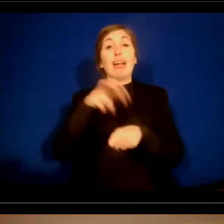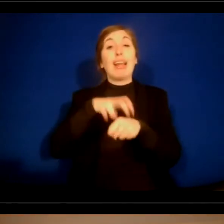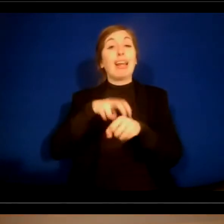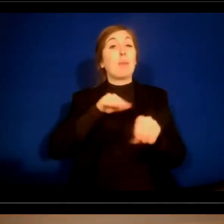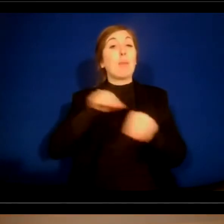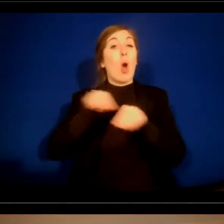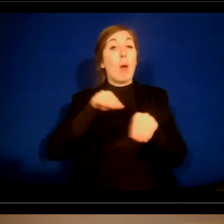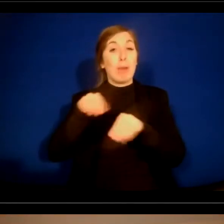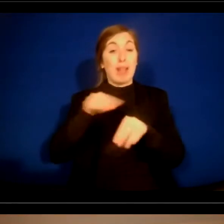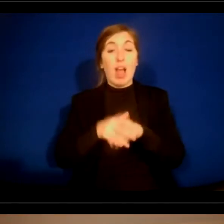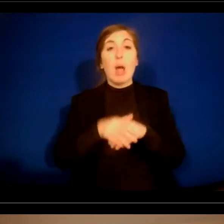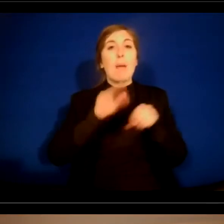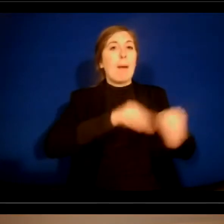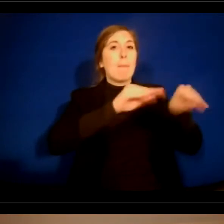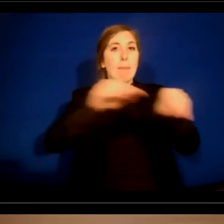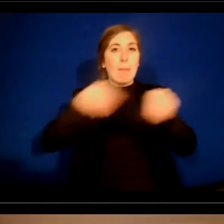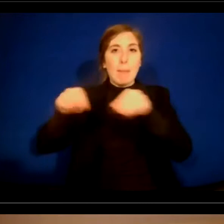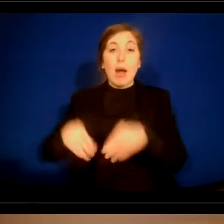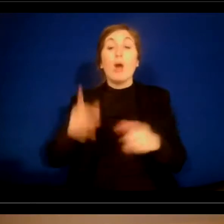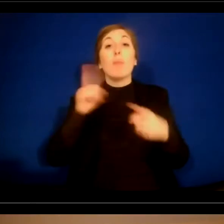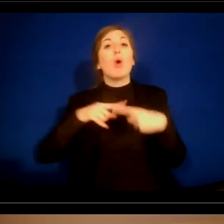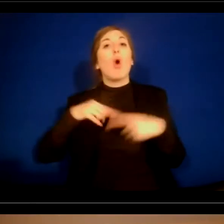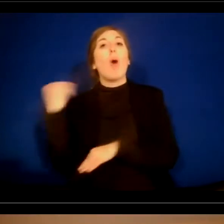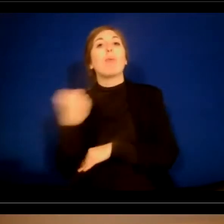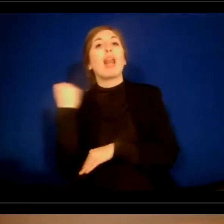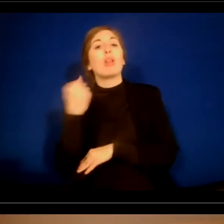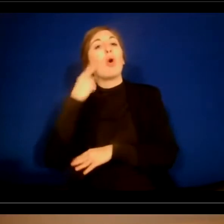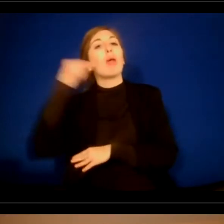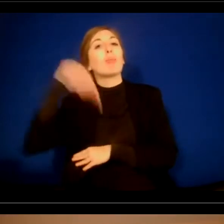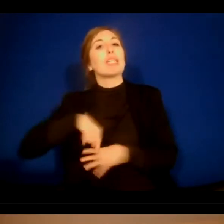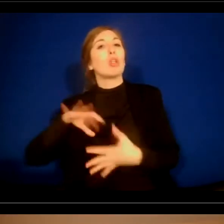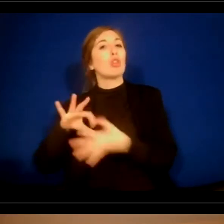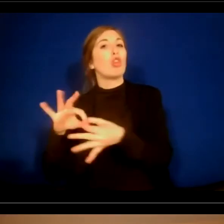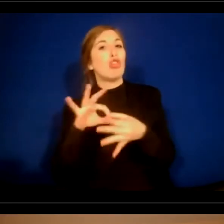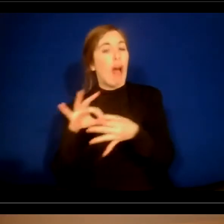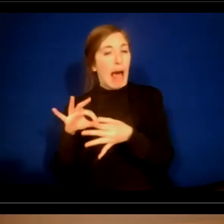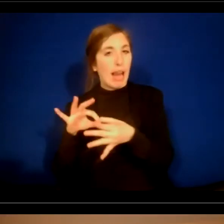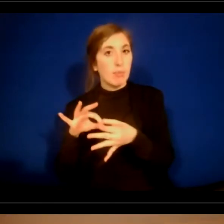degli operatori psicosociali formati appunto